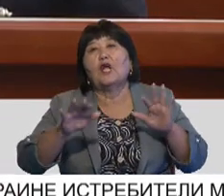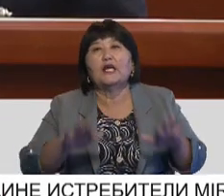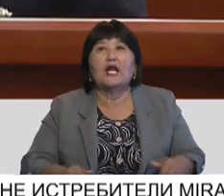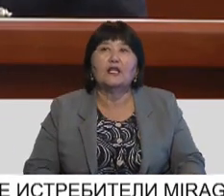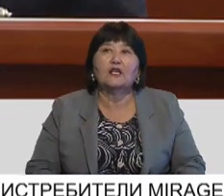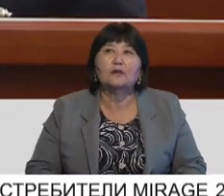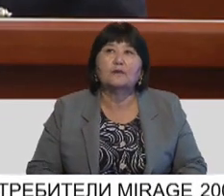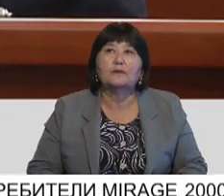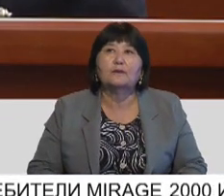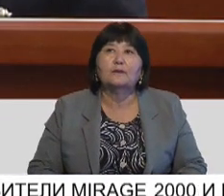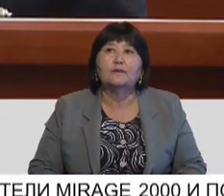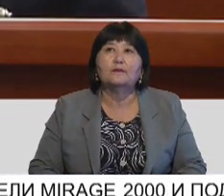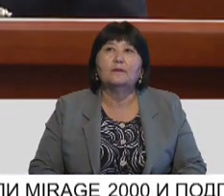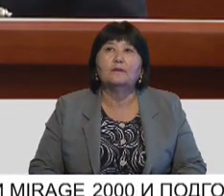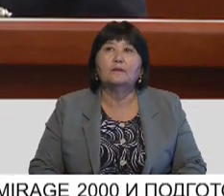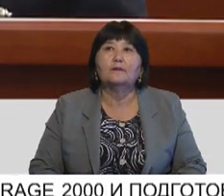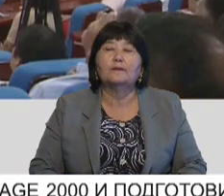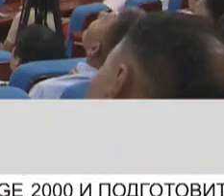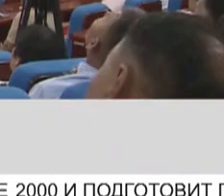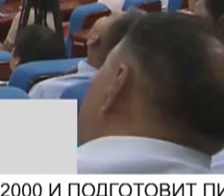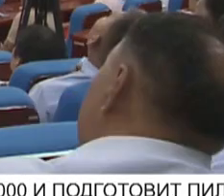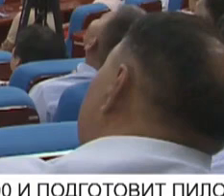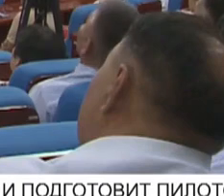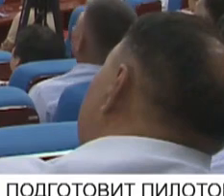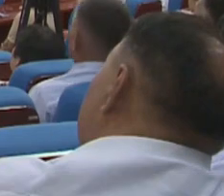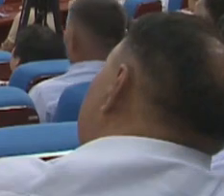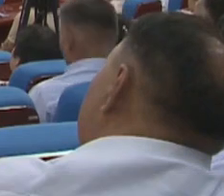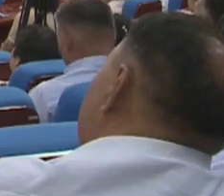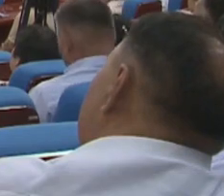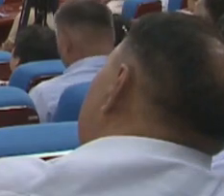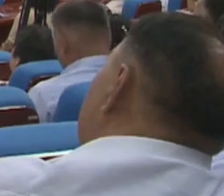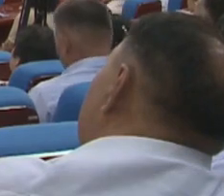Галымжан Жумназар, Гуляя Шеква, Санжар Мансур, Турихан Кожахметов, телеканал Кызылорда.